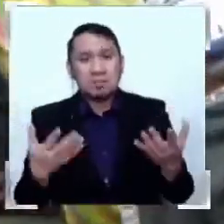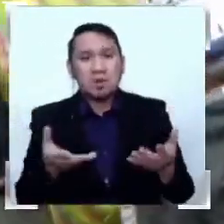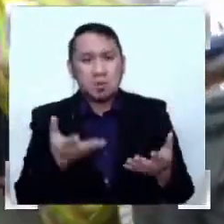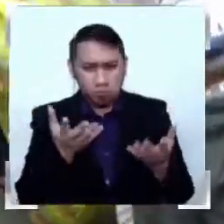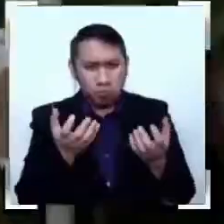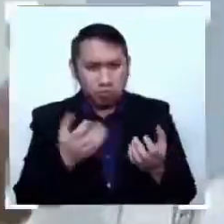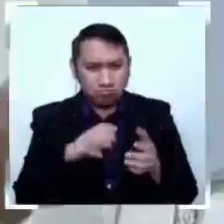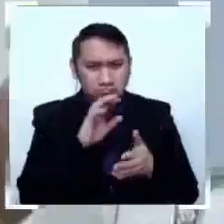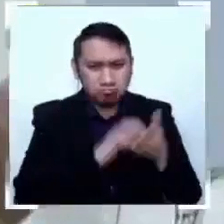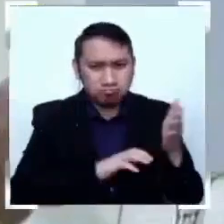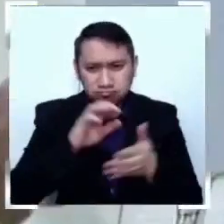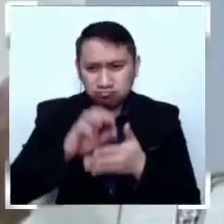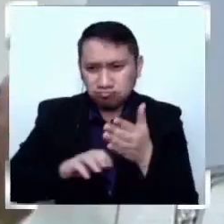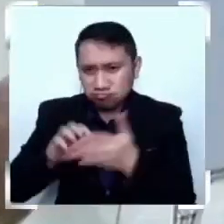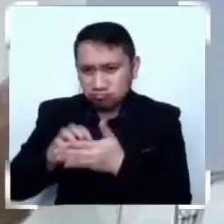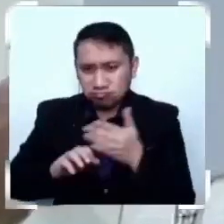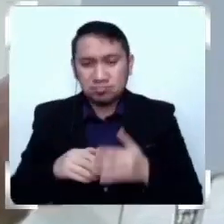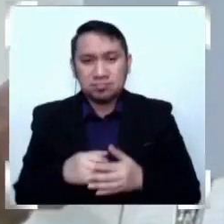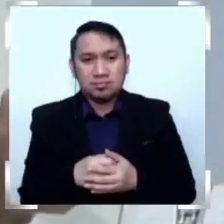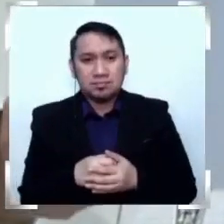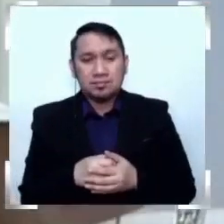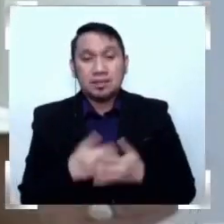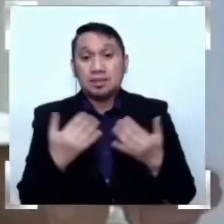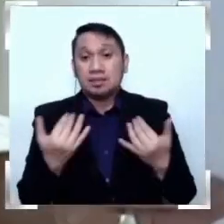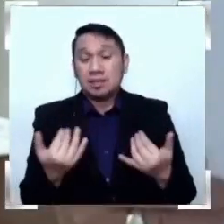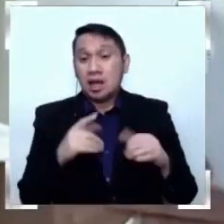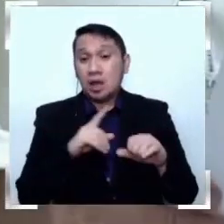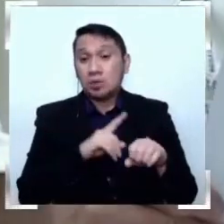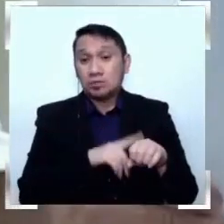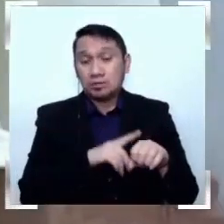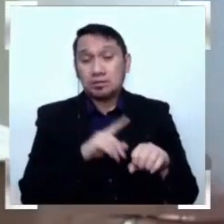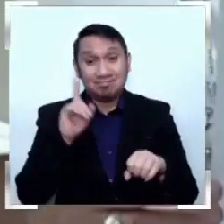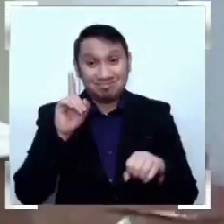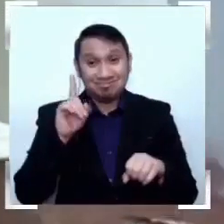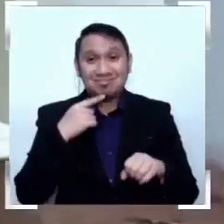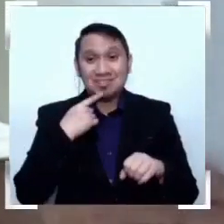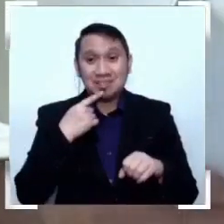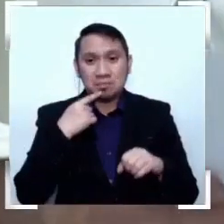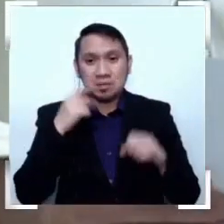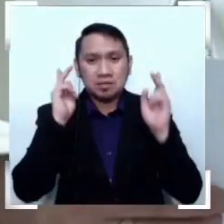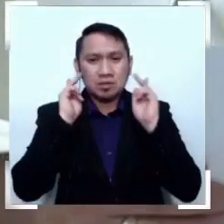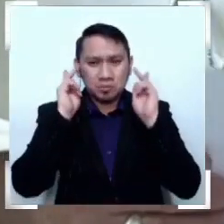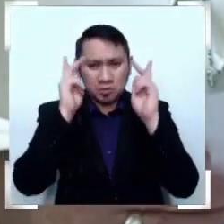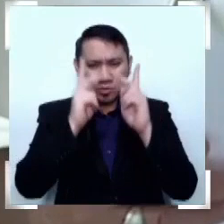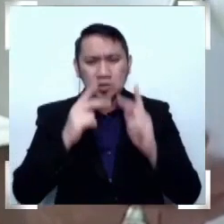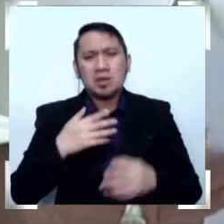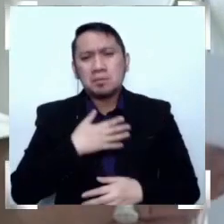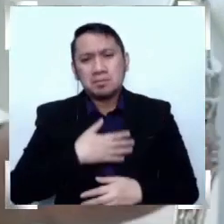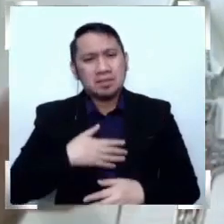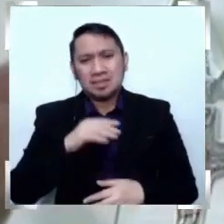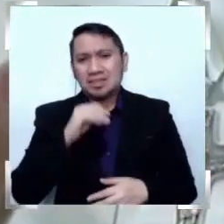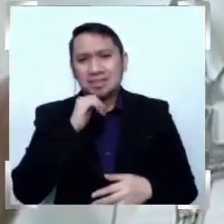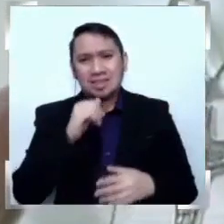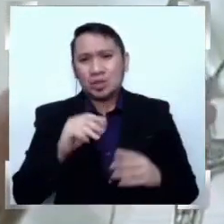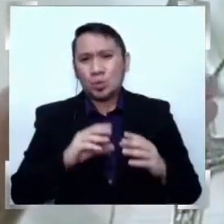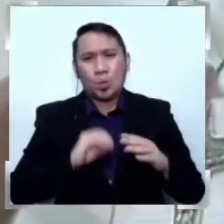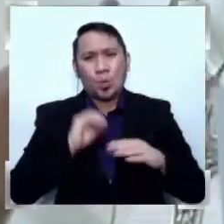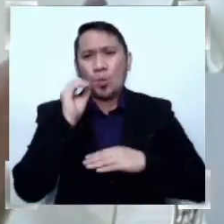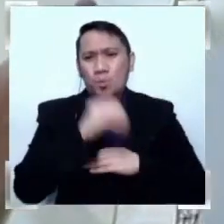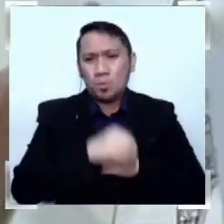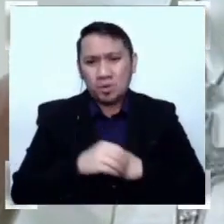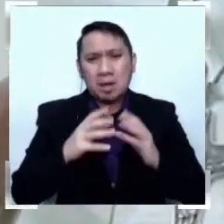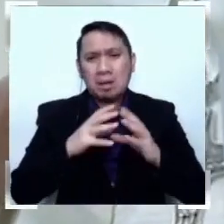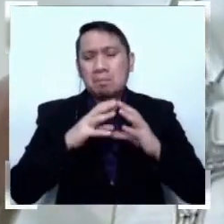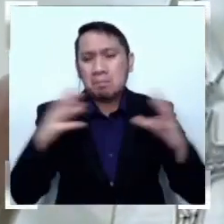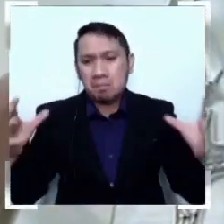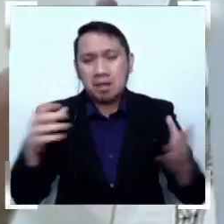malaki. Timing sa panawagan ngayong taon ni Pope Francis na huwag namang masyadong magarbo ang selebrasyon. Ang matitipid daw